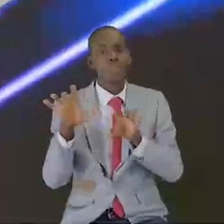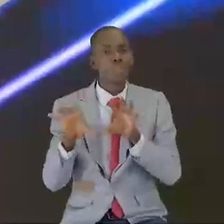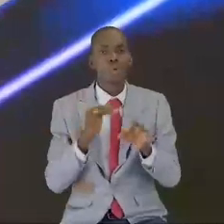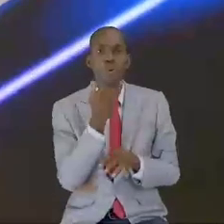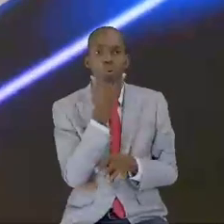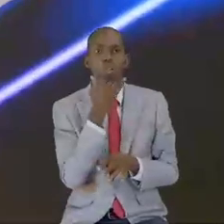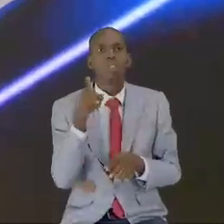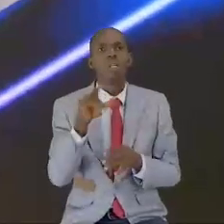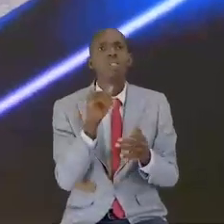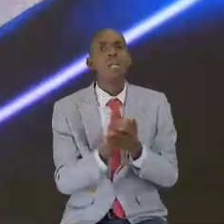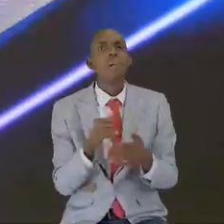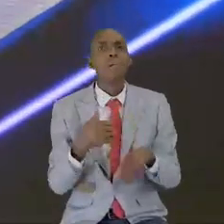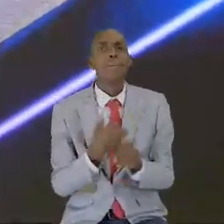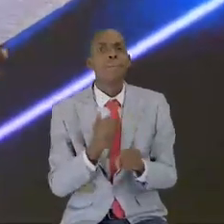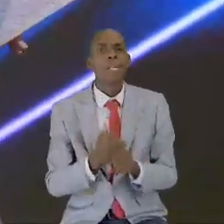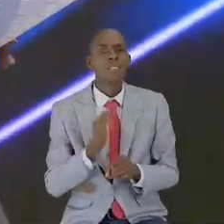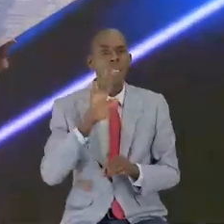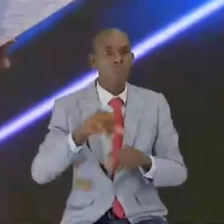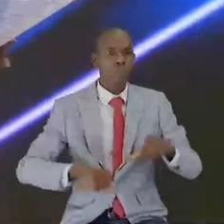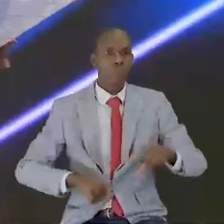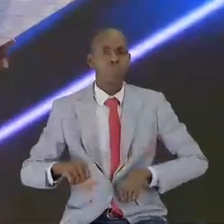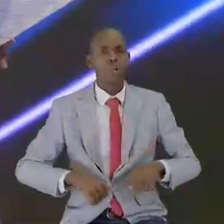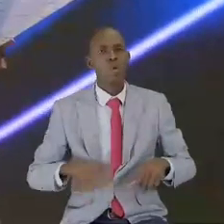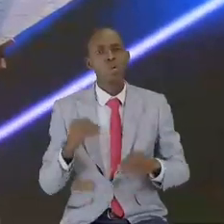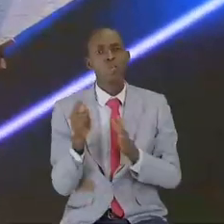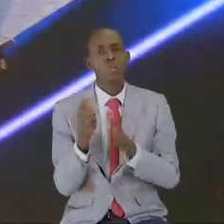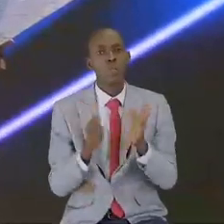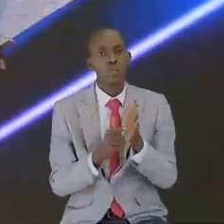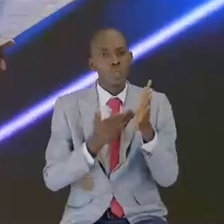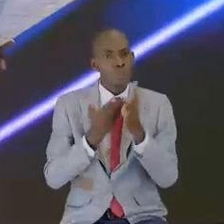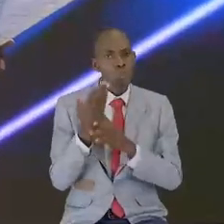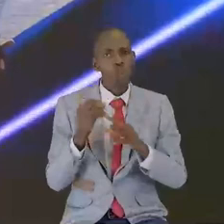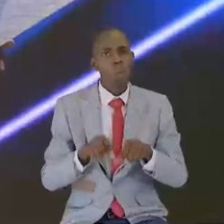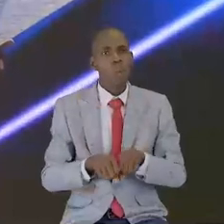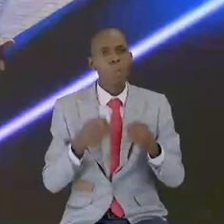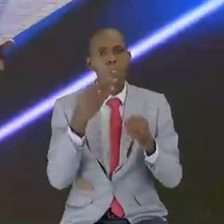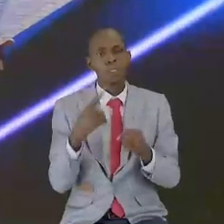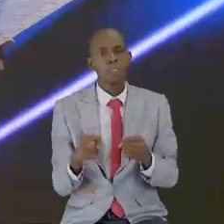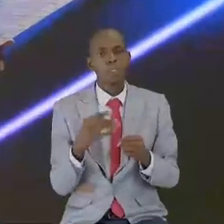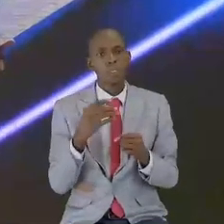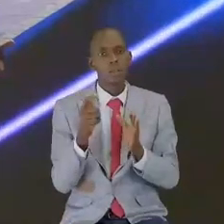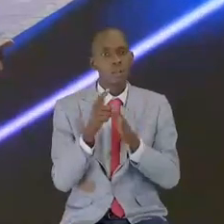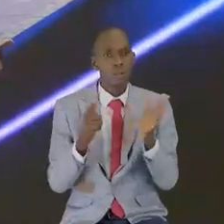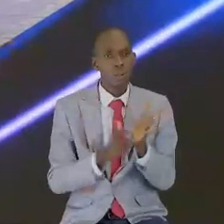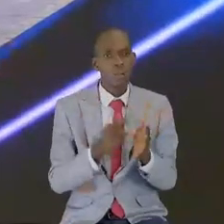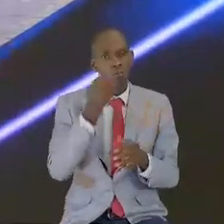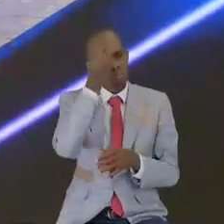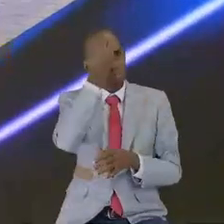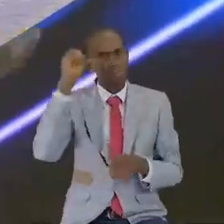Verset 23. Toi qui te fais une gloire de la loi, tu déshonores Dieu par la transgression de la